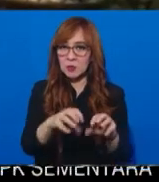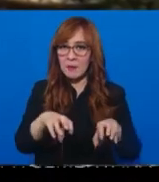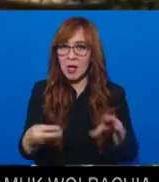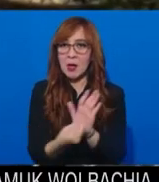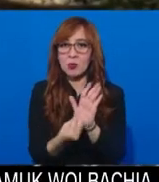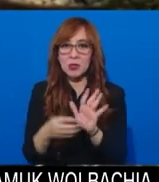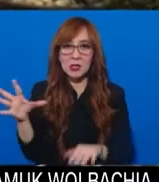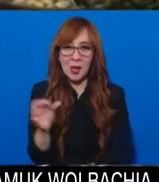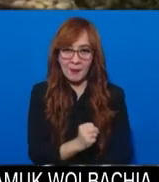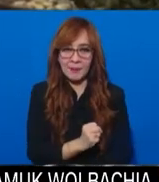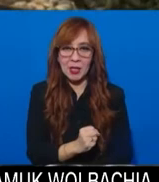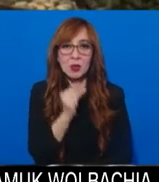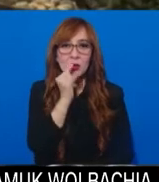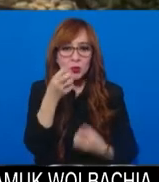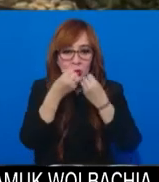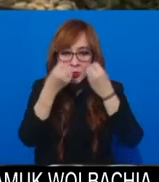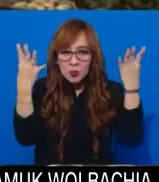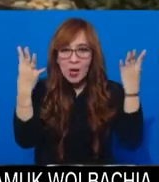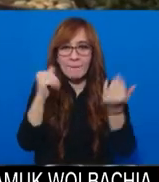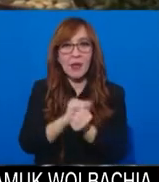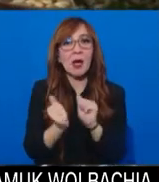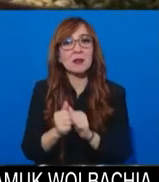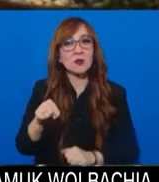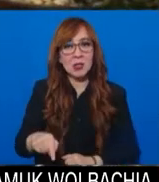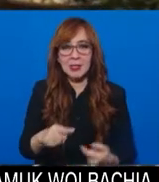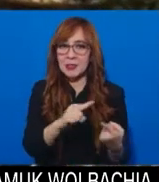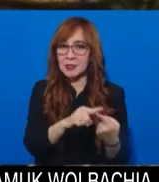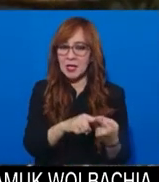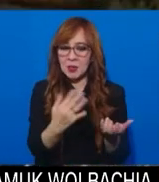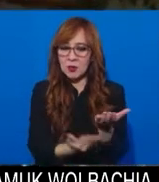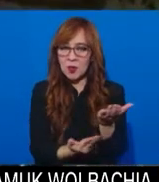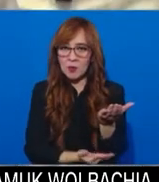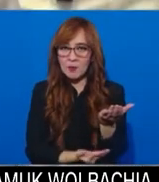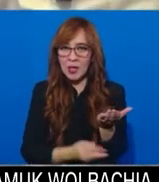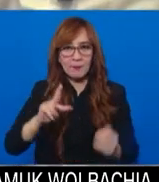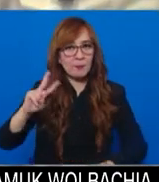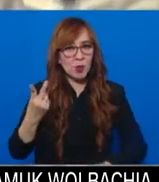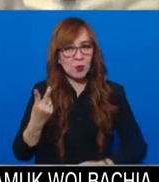oleh penyidik untuk mengungkap perkara ini. Salah satunya dokumen penukaran valuta asing